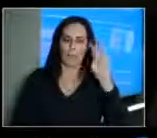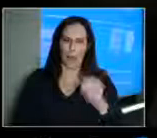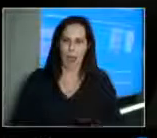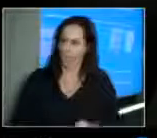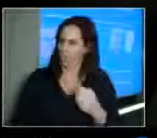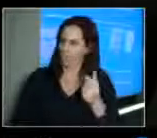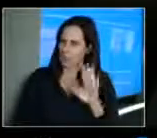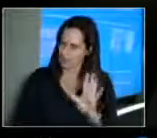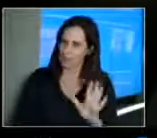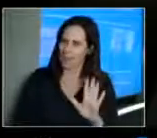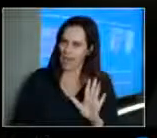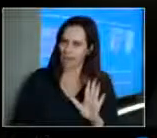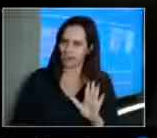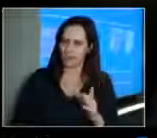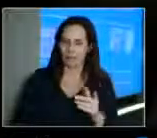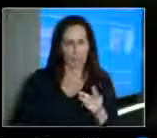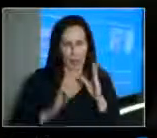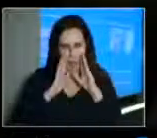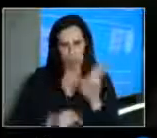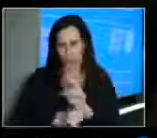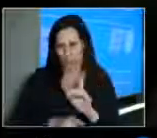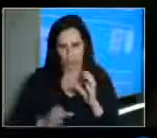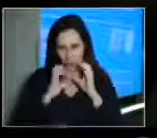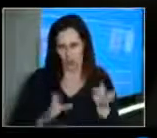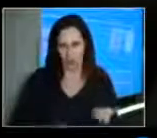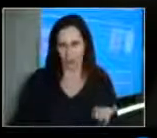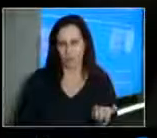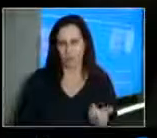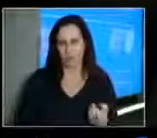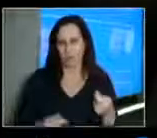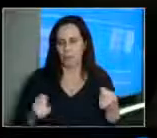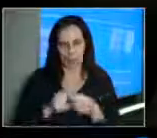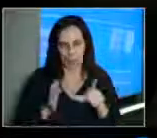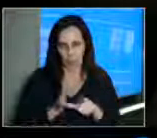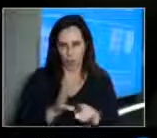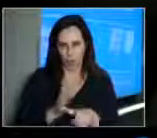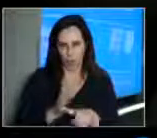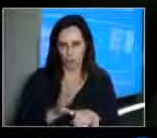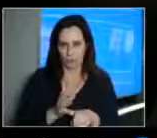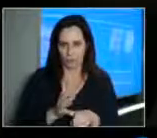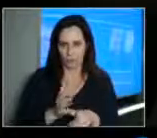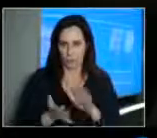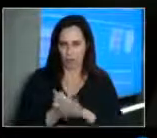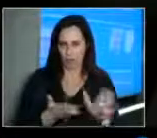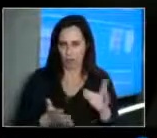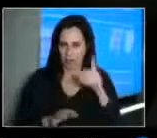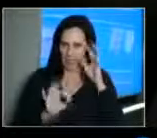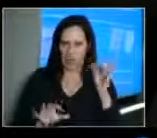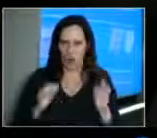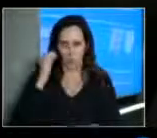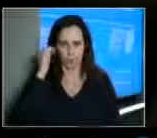פה נפל איזשהו ספין תקשורתי שהוא בכלל מבחינה טכנולוגית הוא פשוט חסר